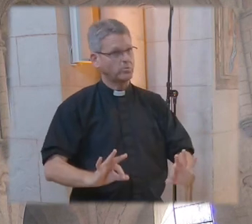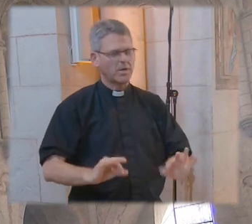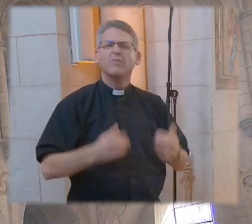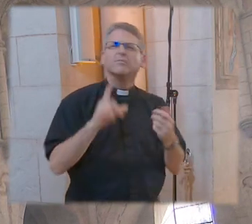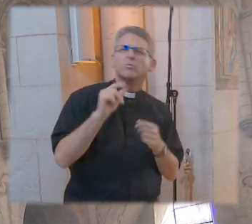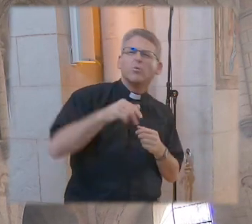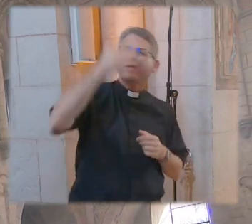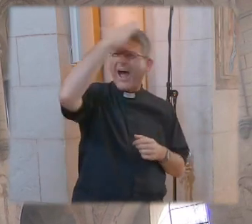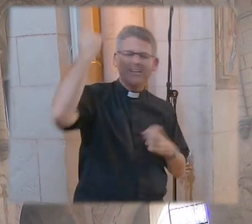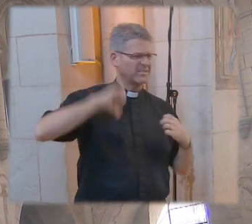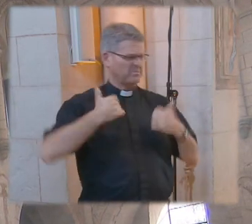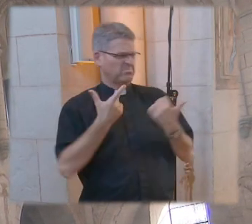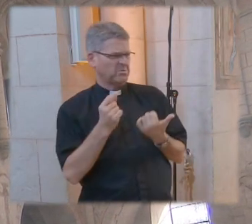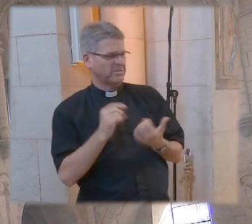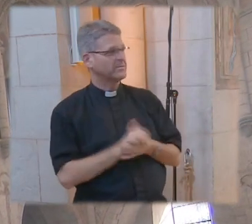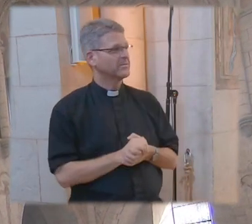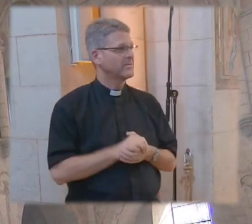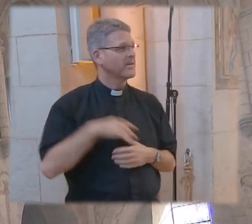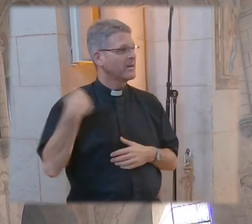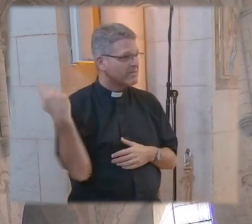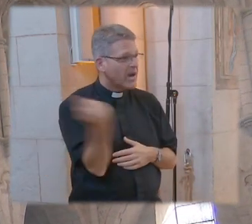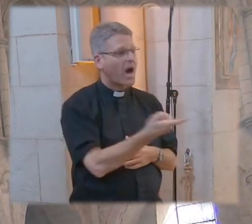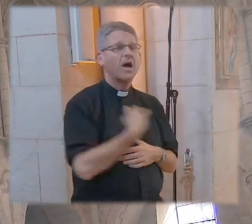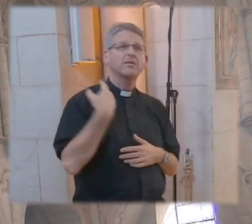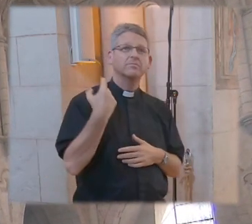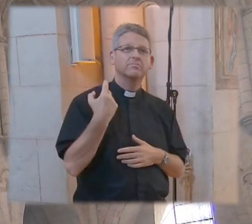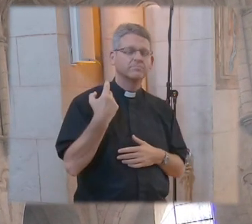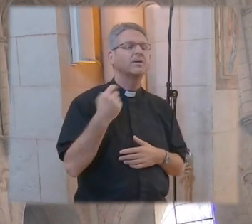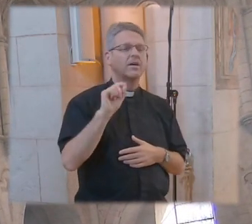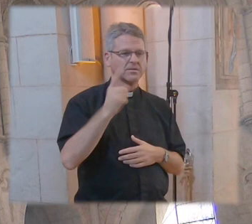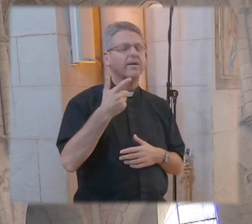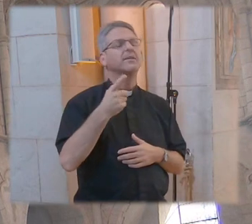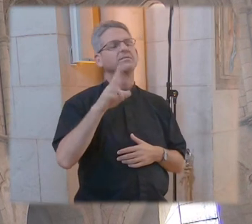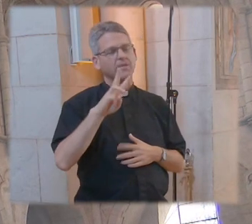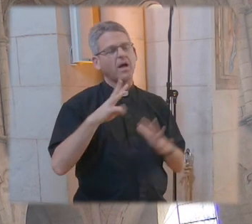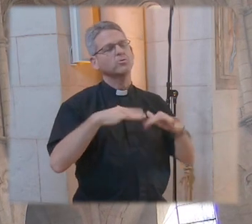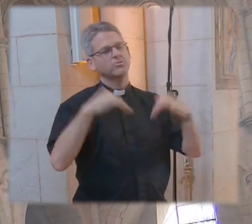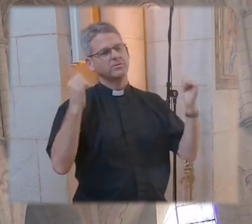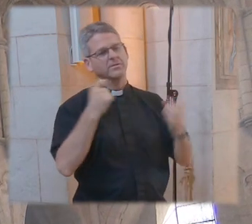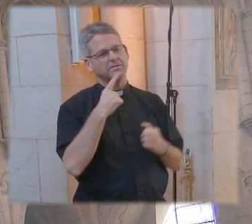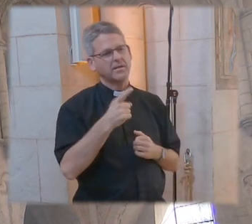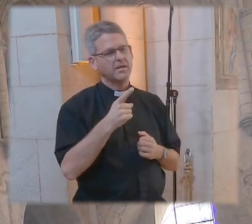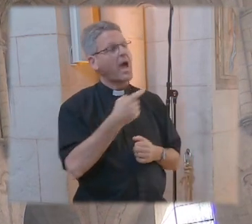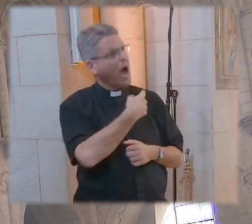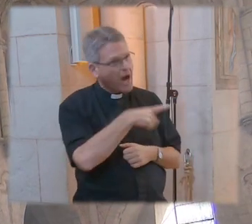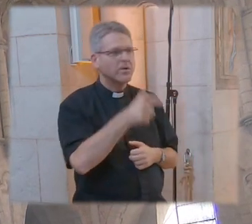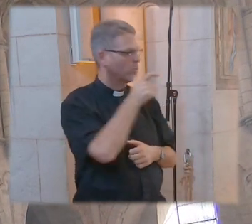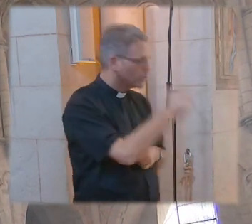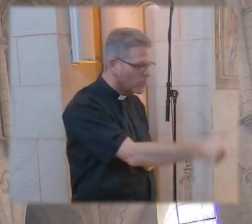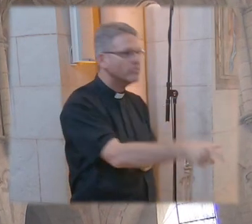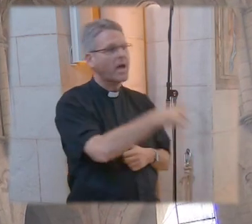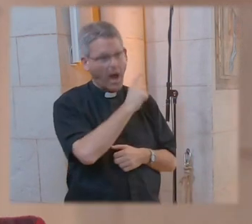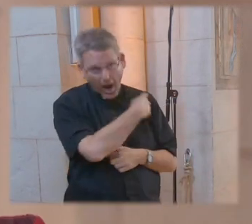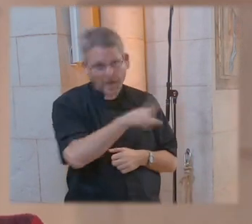zu werden. Wir alle, so sagt das Zweite Vatikanische Konzil, sind berufen, heilig zu